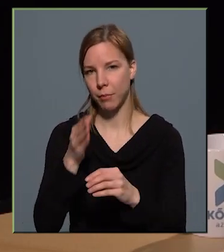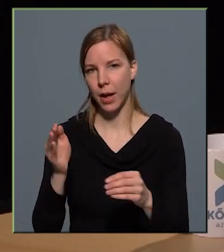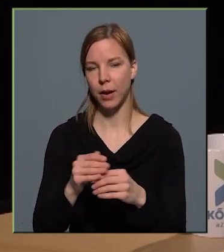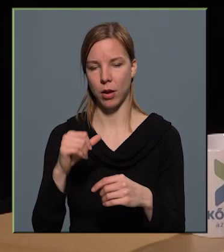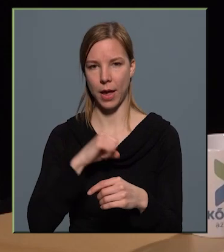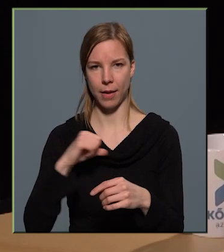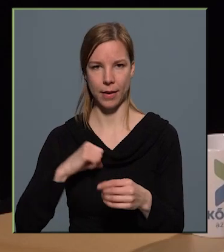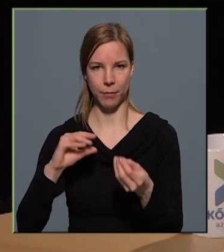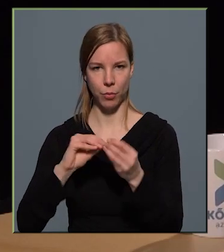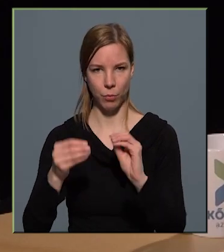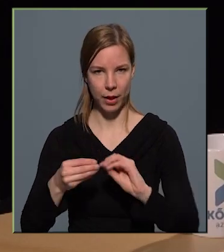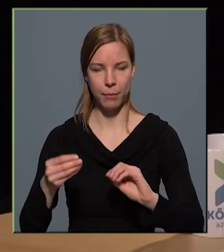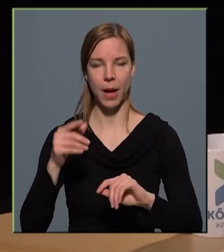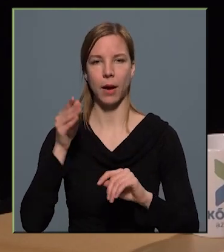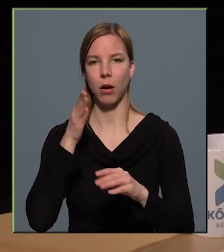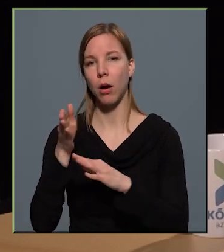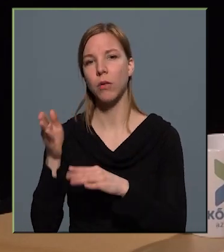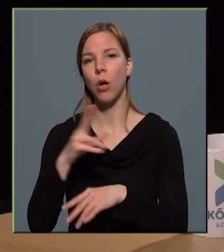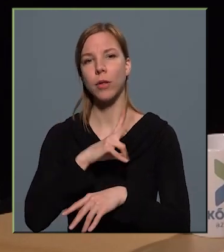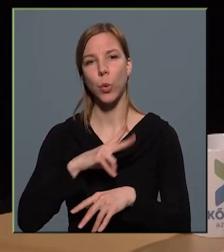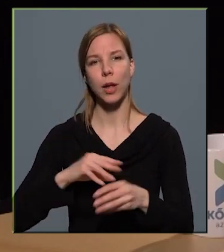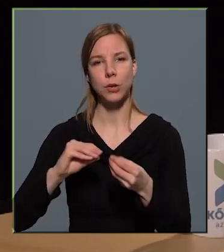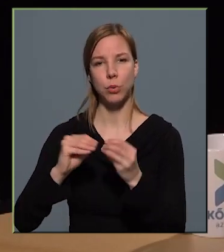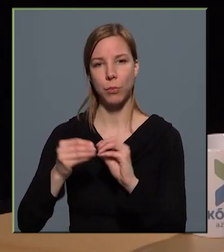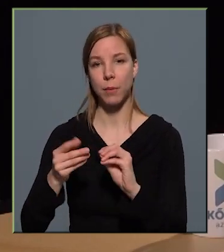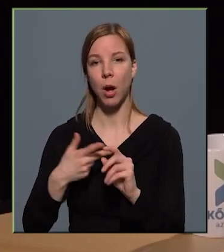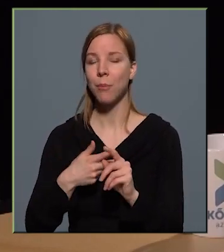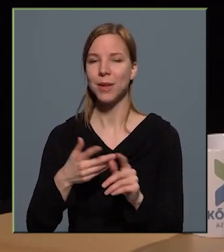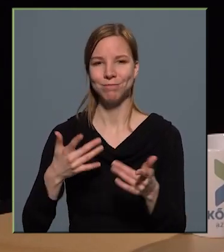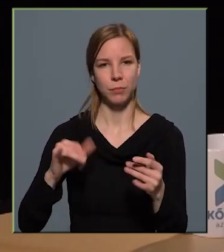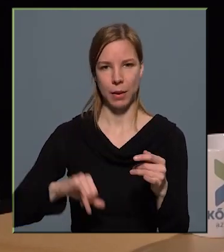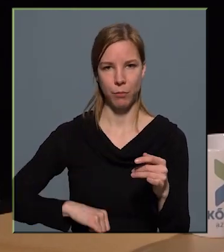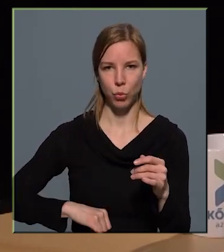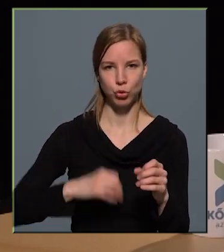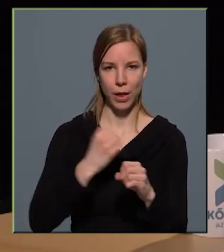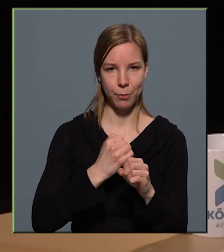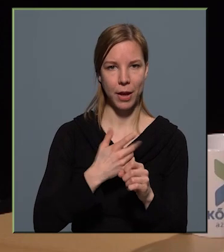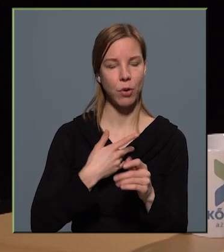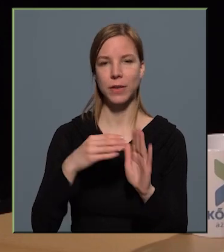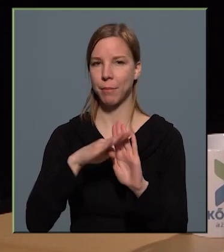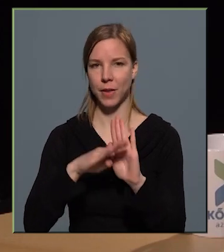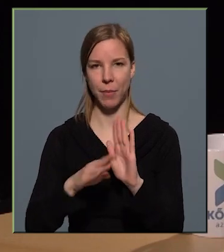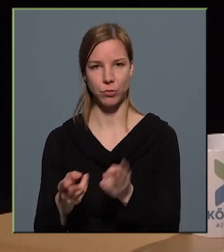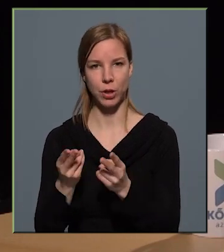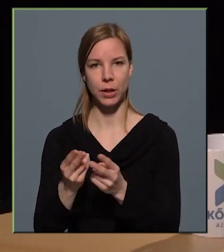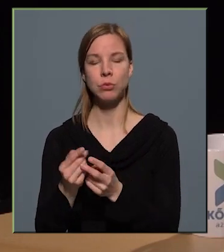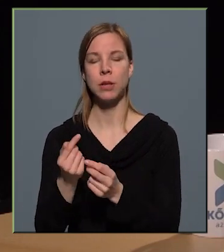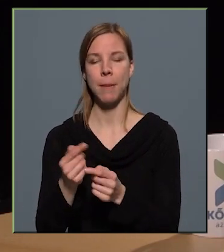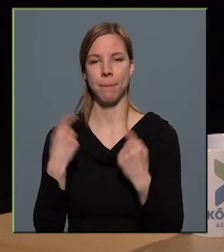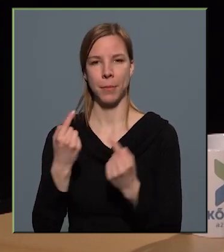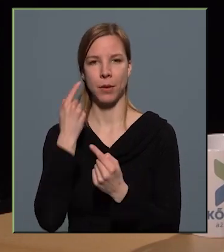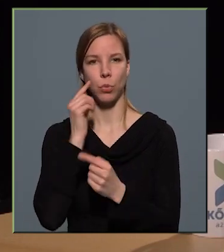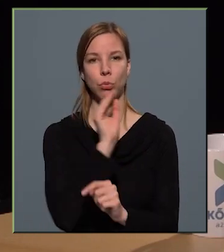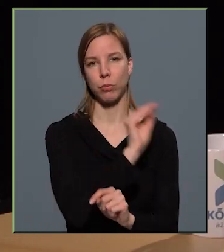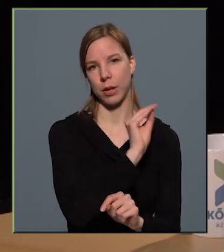problémákat, szociális problémákat, amik nem feltétlenül még bűncselekmény vagy szabálysértés, de mi tudjuk jelezni az